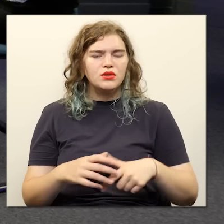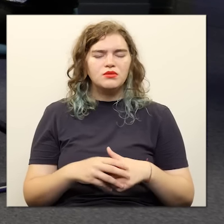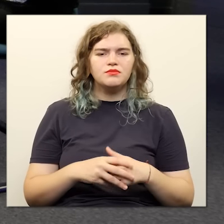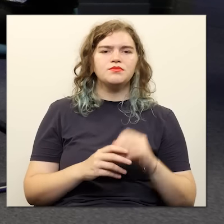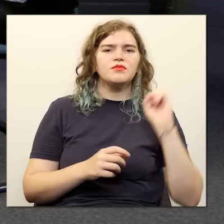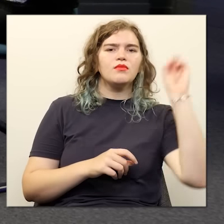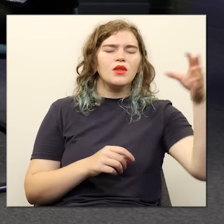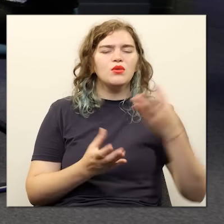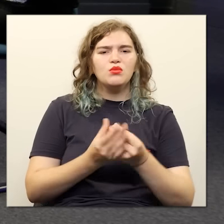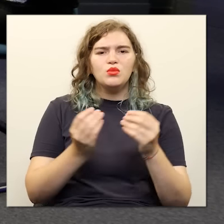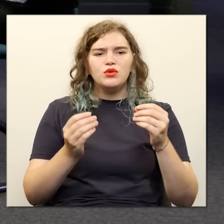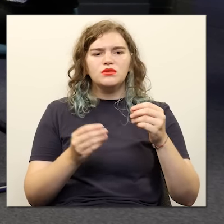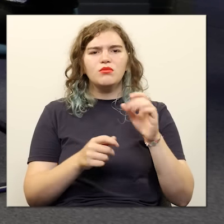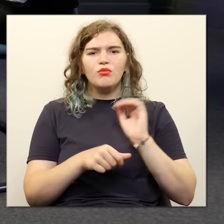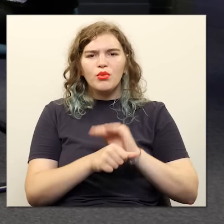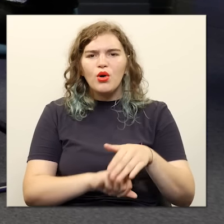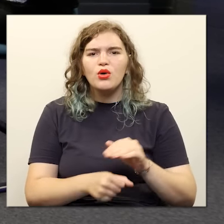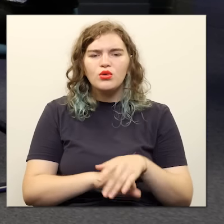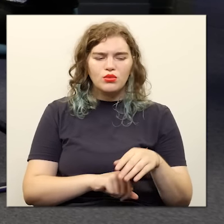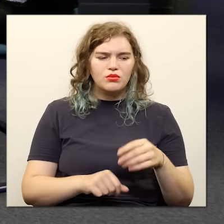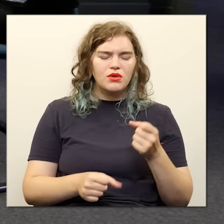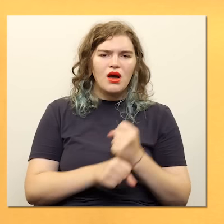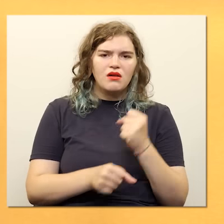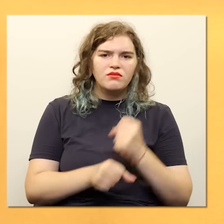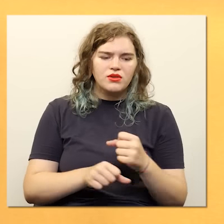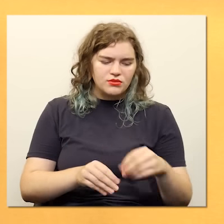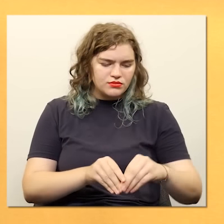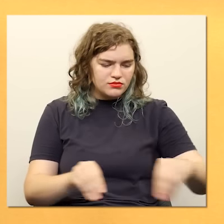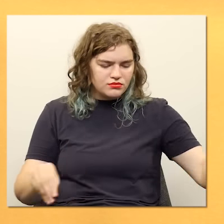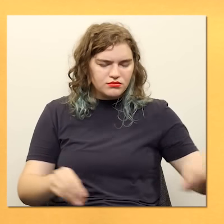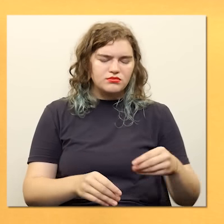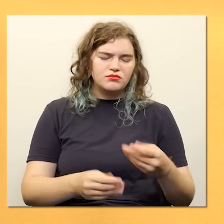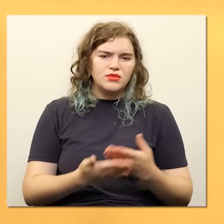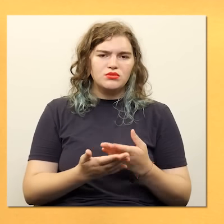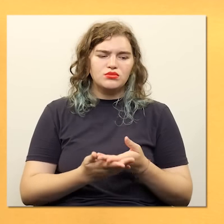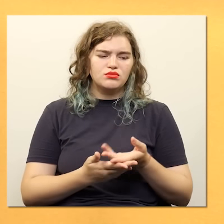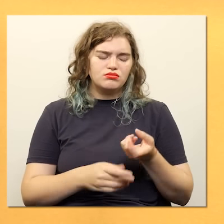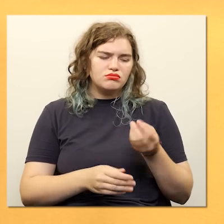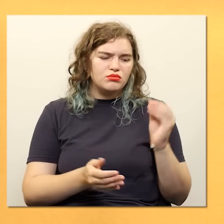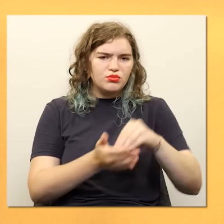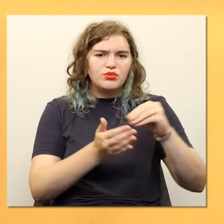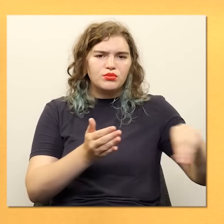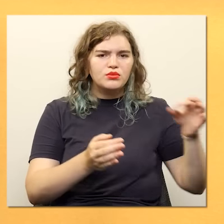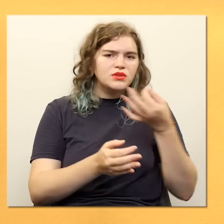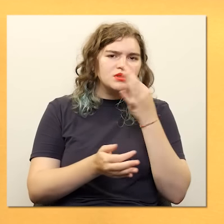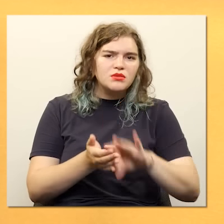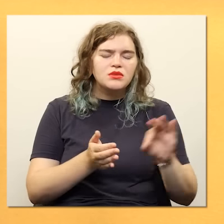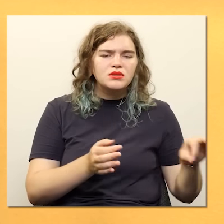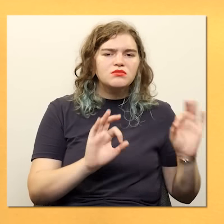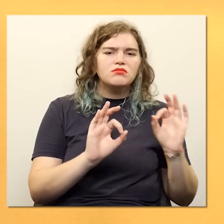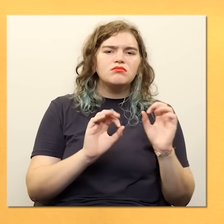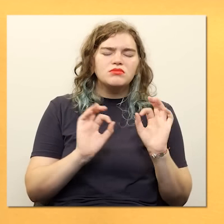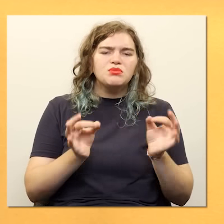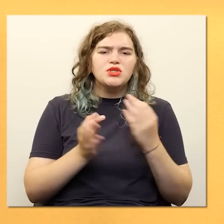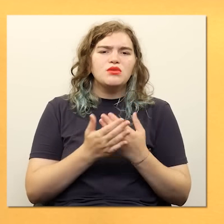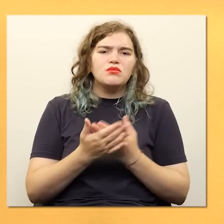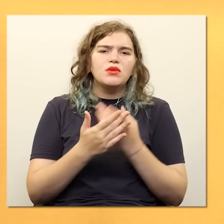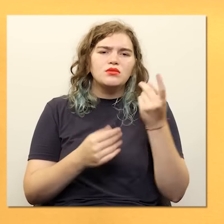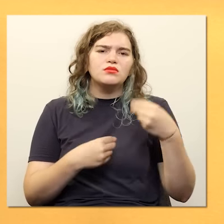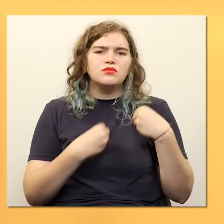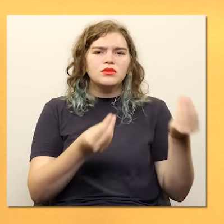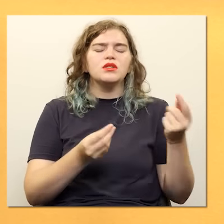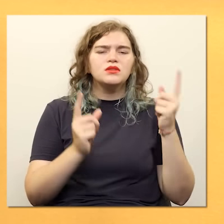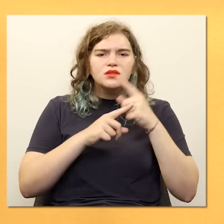pus pe rudă rânduri de porumb pe care le-au săpat în numele Domnului. Zile de post